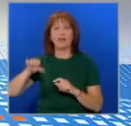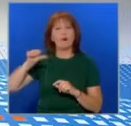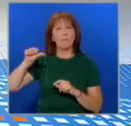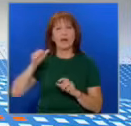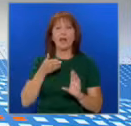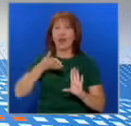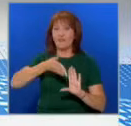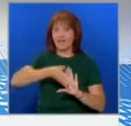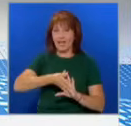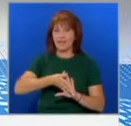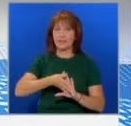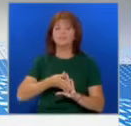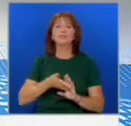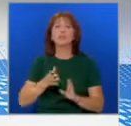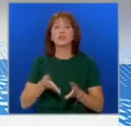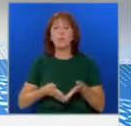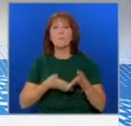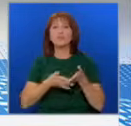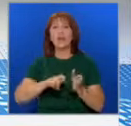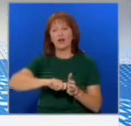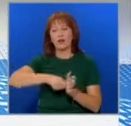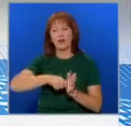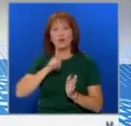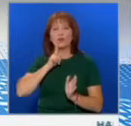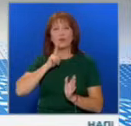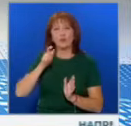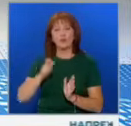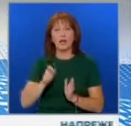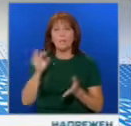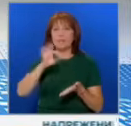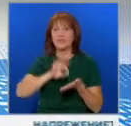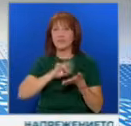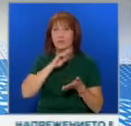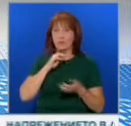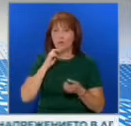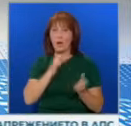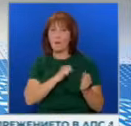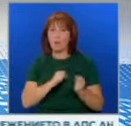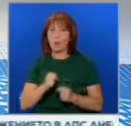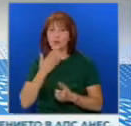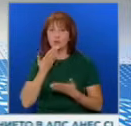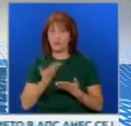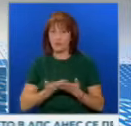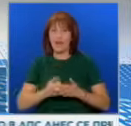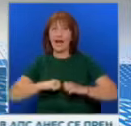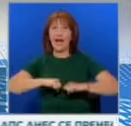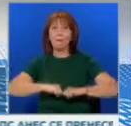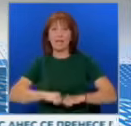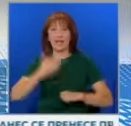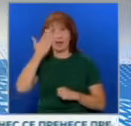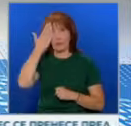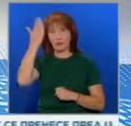влезе в централата с помощта на ключар и в присъствието на полиция. А малко по-късно обяви, че кабинетът на почетния председател